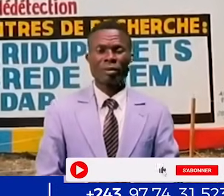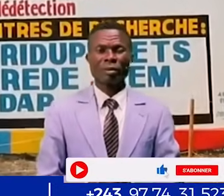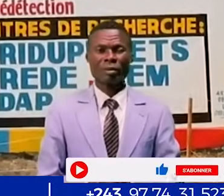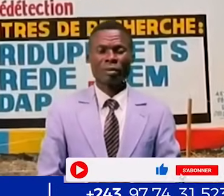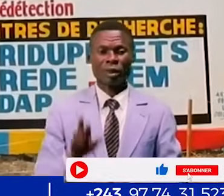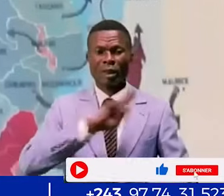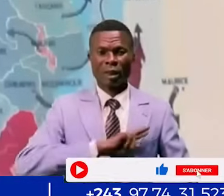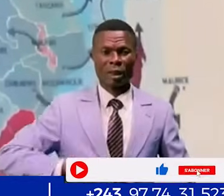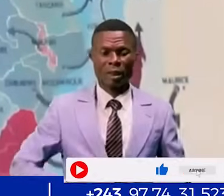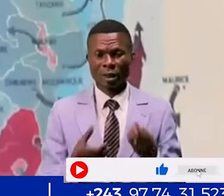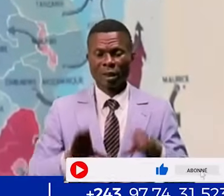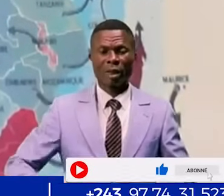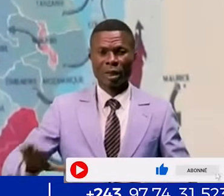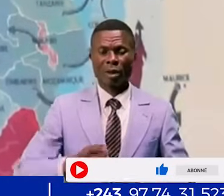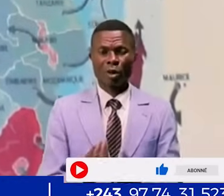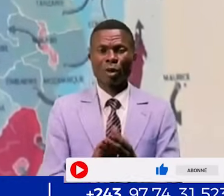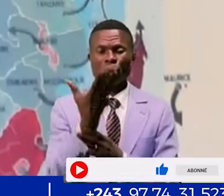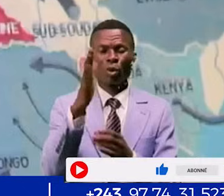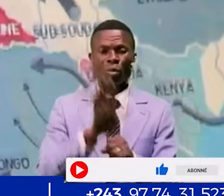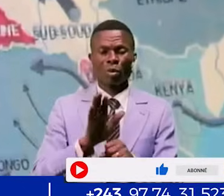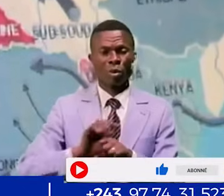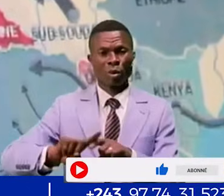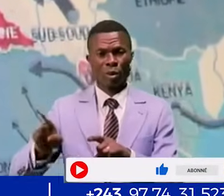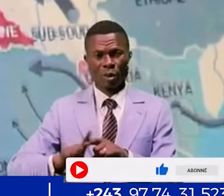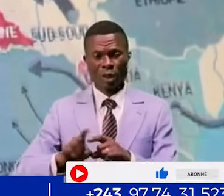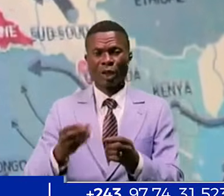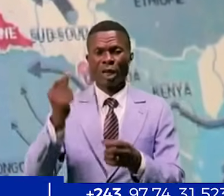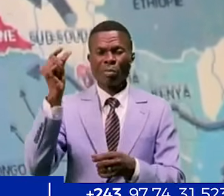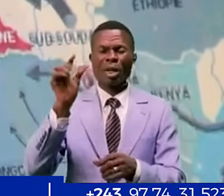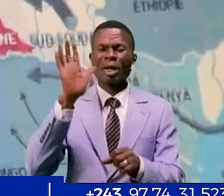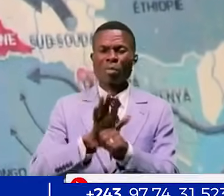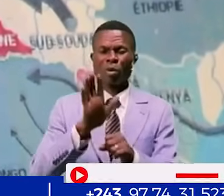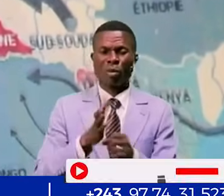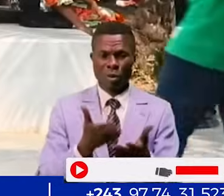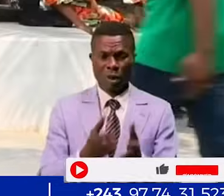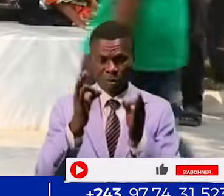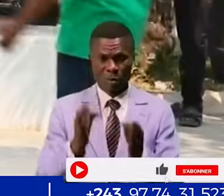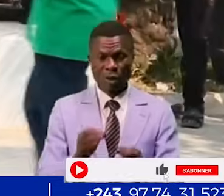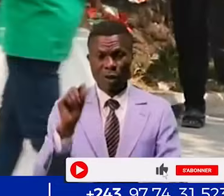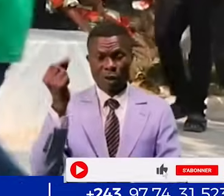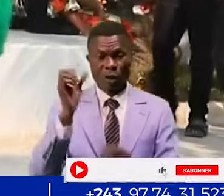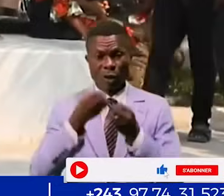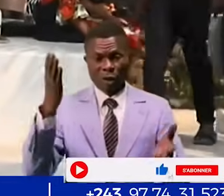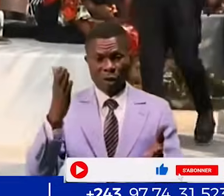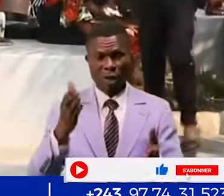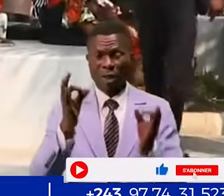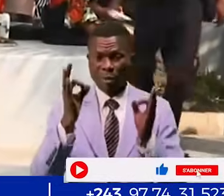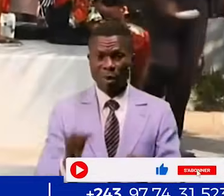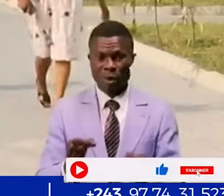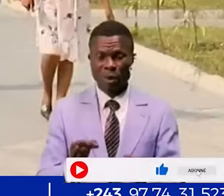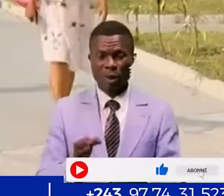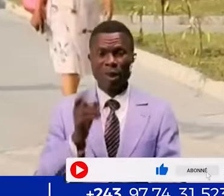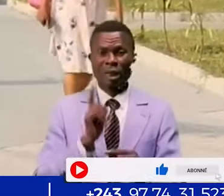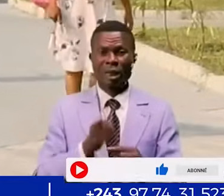La RDC est un pays aux ressources diversifiées, riche en minerais de toute nature, mais cette richesse s'avère être également son